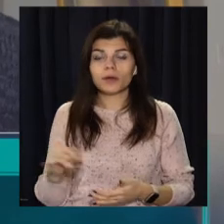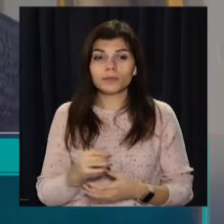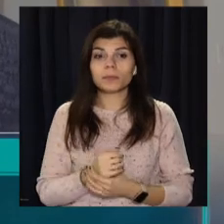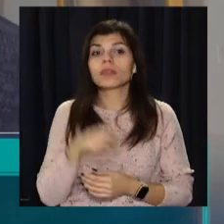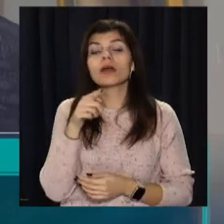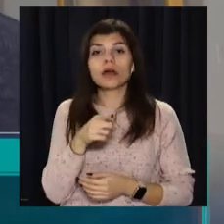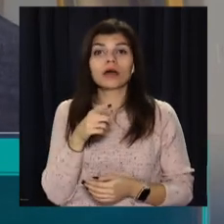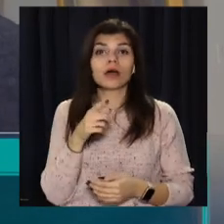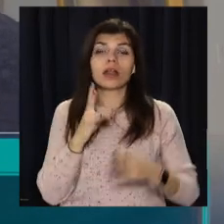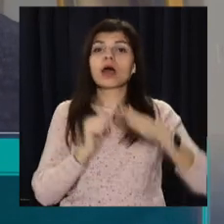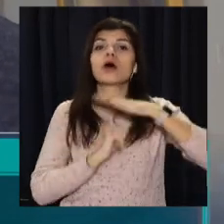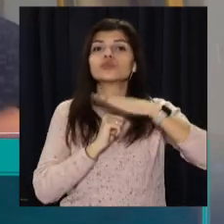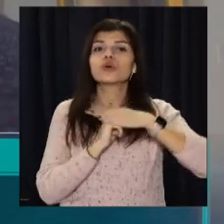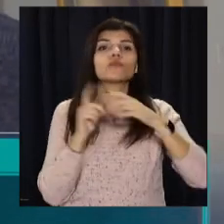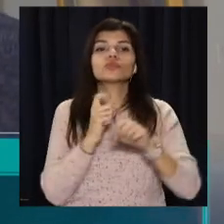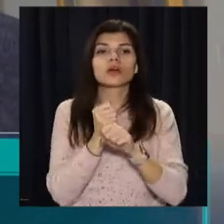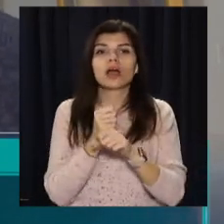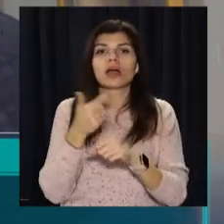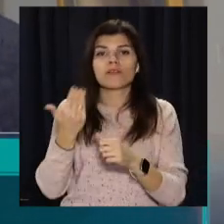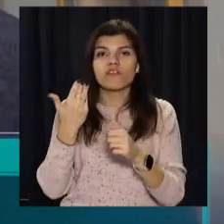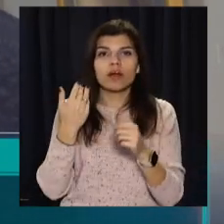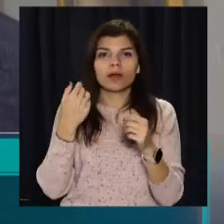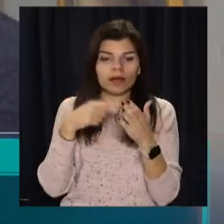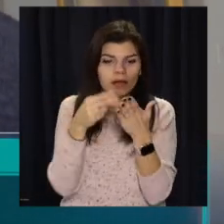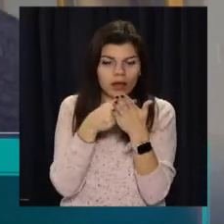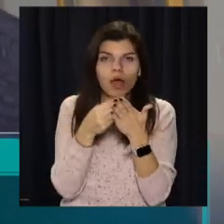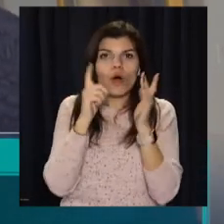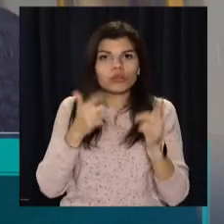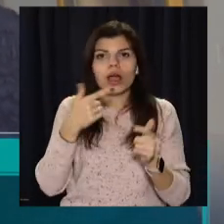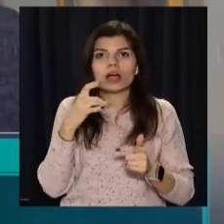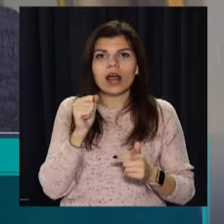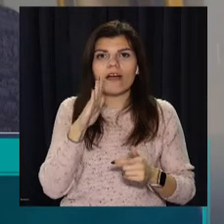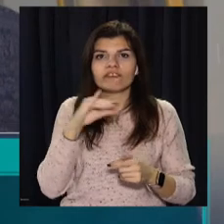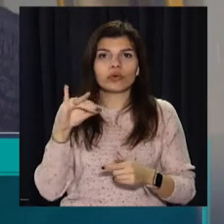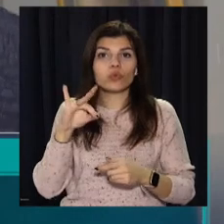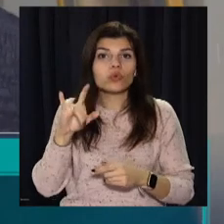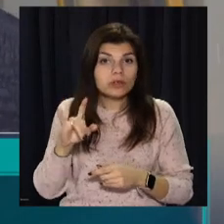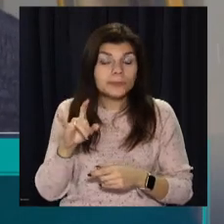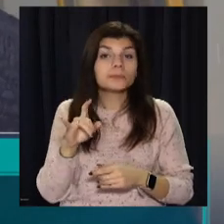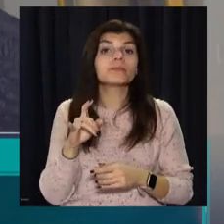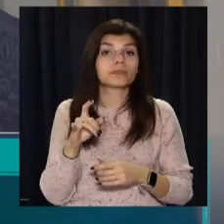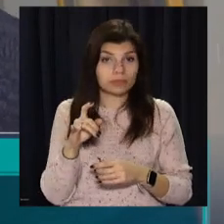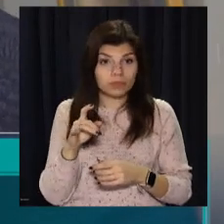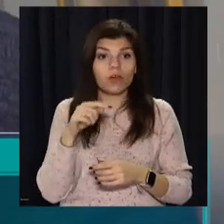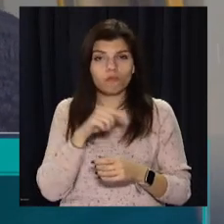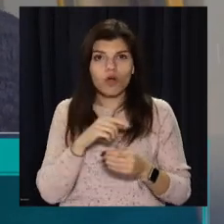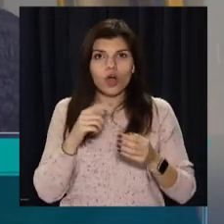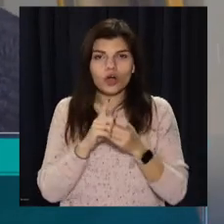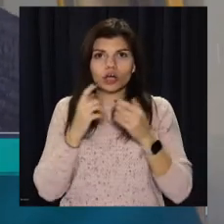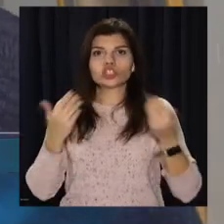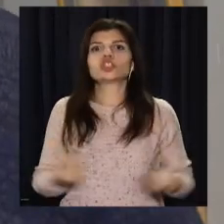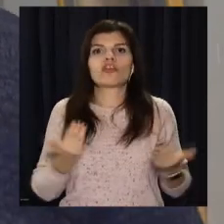на основі гравюр, да, представлених тут, але вони оживають,